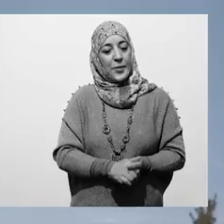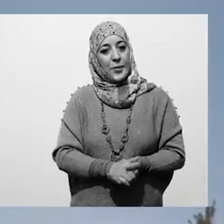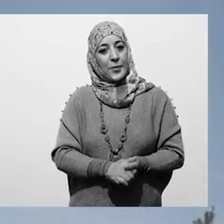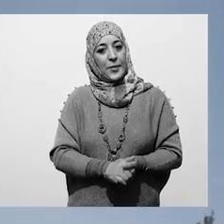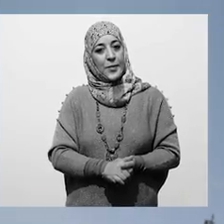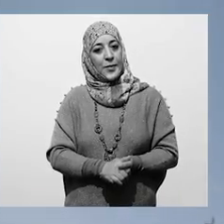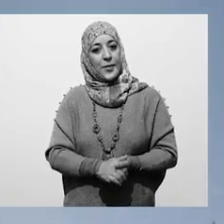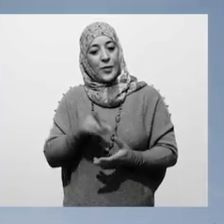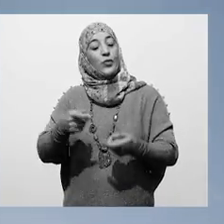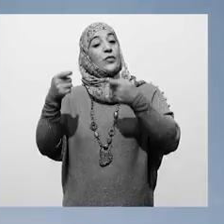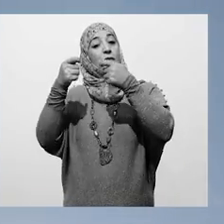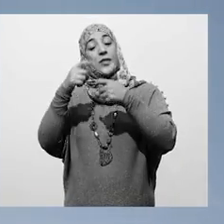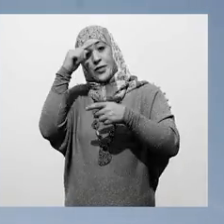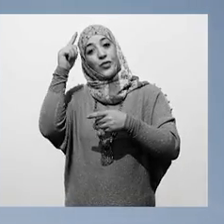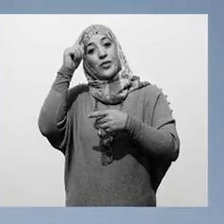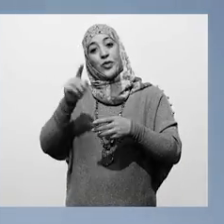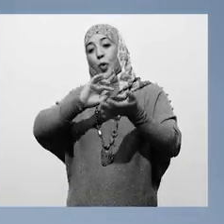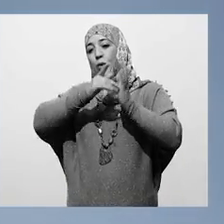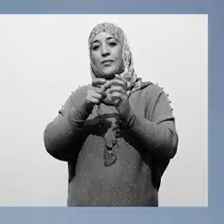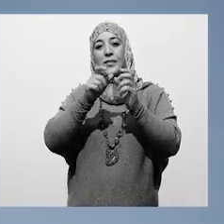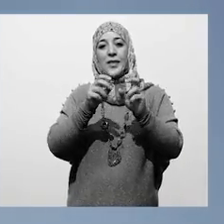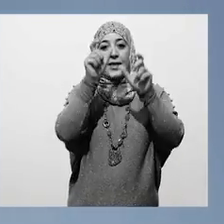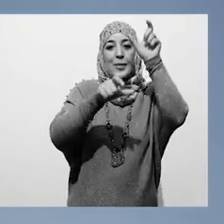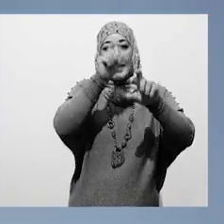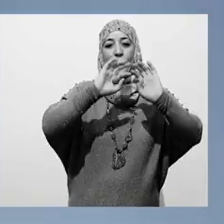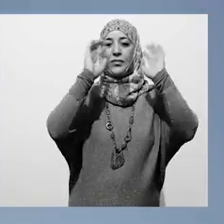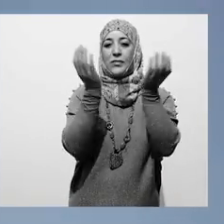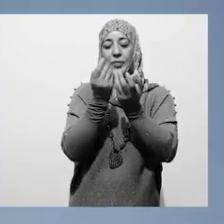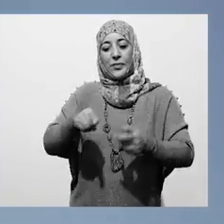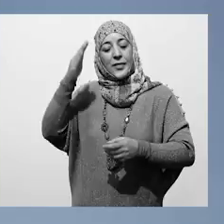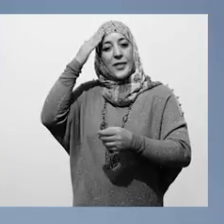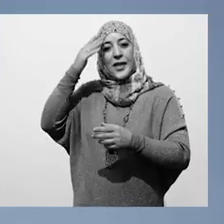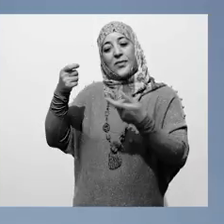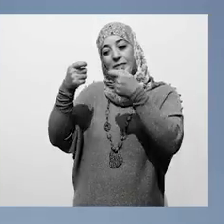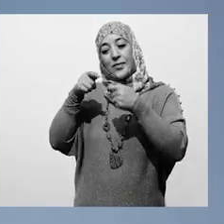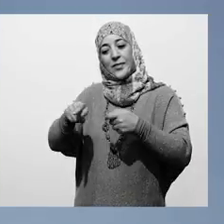tout le monde devrait connaître, que tout le monde devrait réaliser.